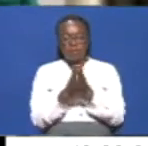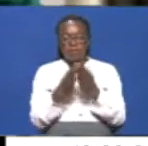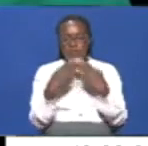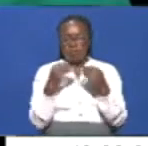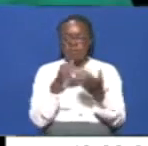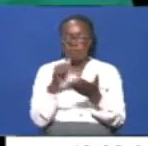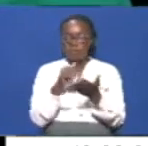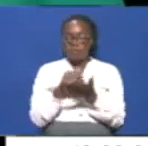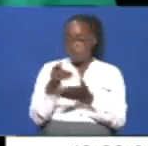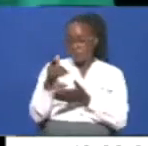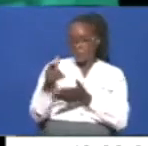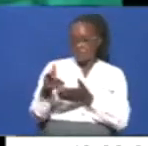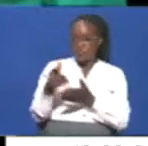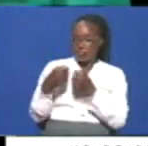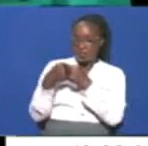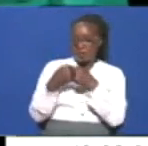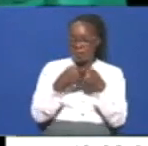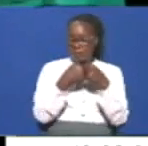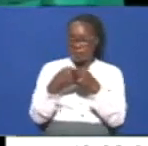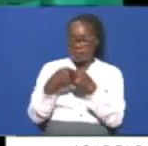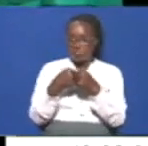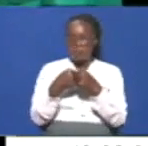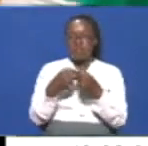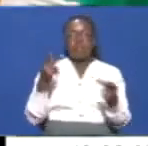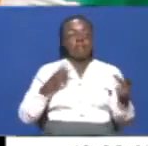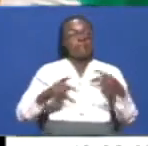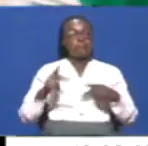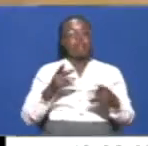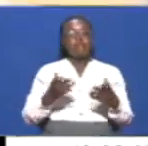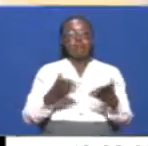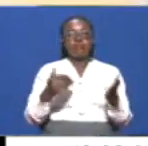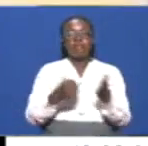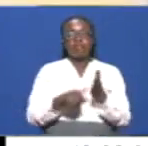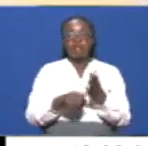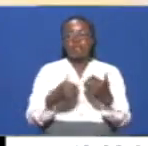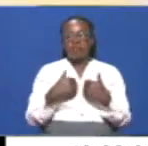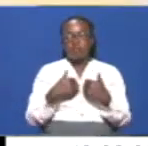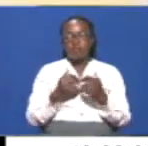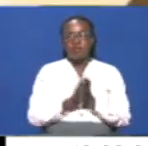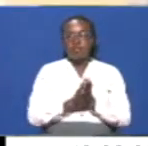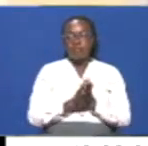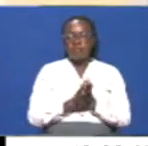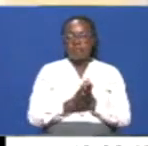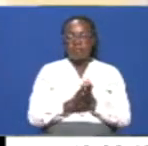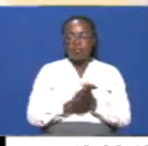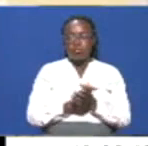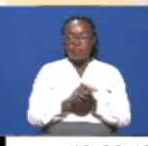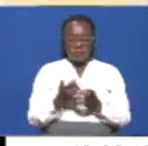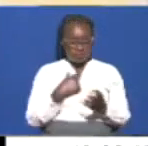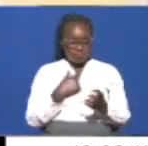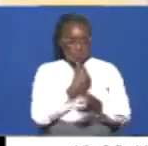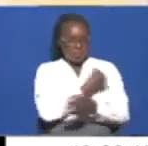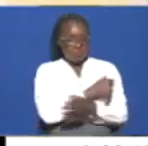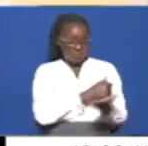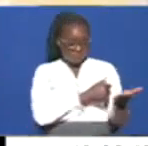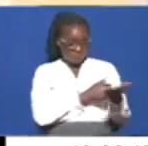kaunti hiyo imekuwa changamoto kubwa kwa wakazi wa eneo hilo walio na shida ya macho. Shida ambayo leo imeleta referrals to shida ya